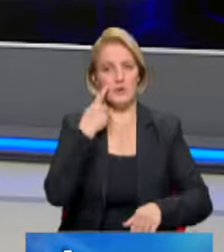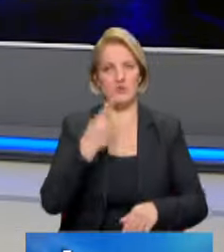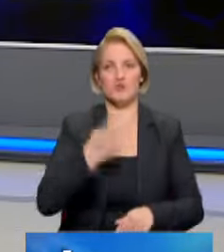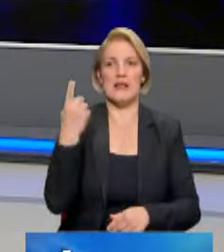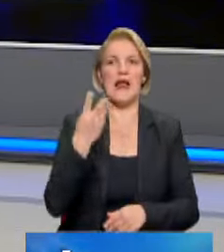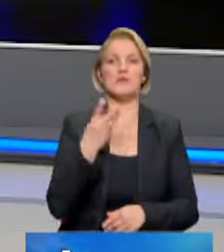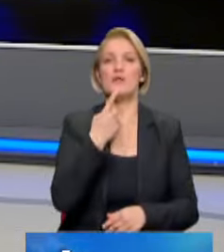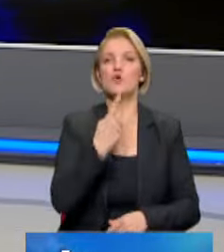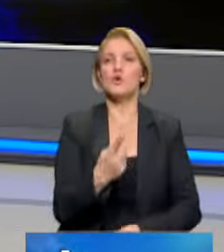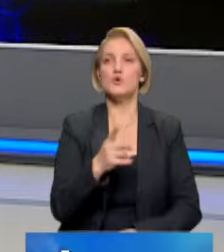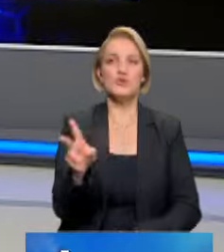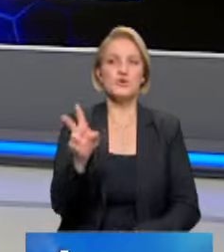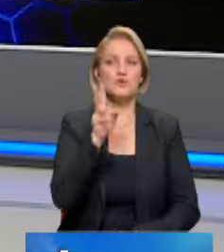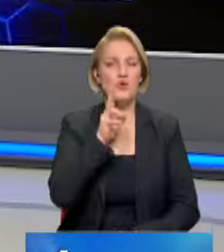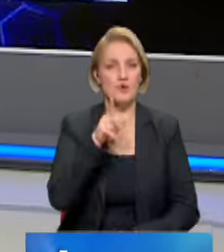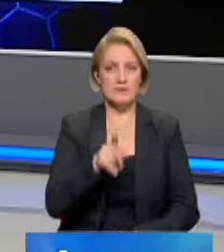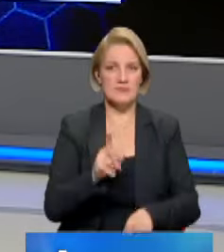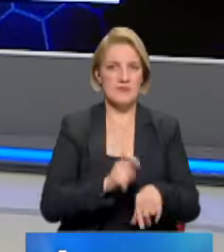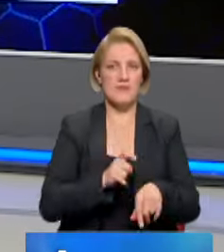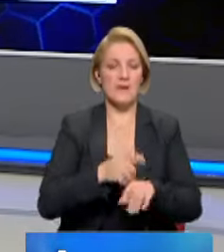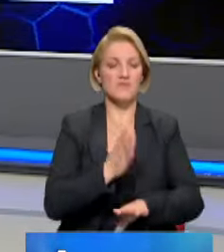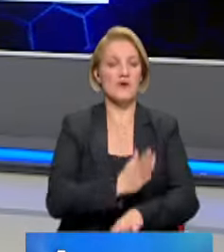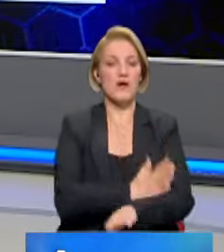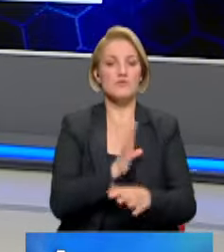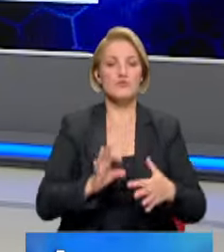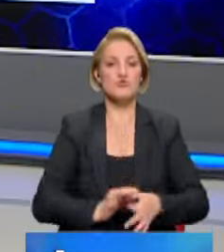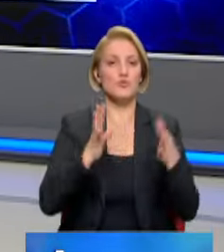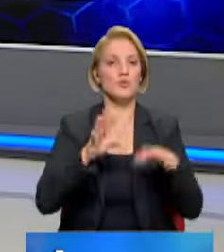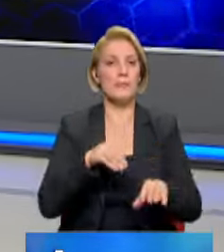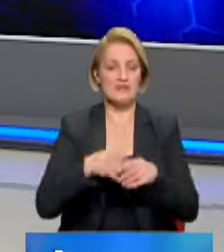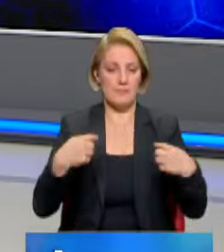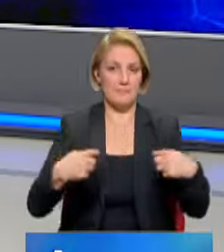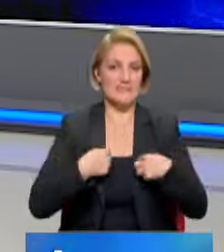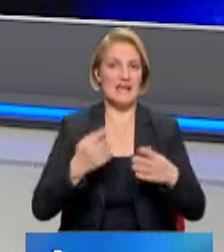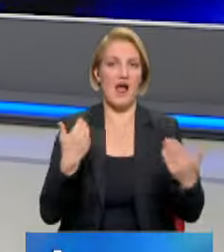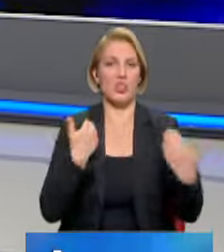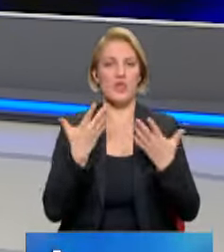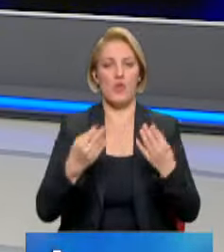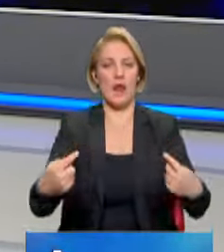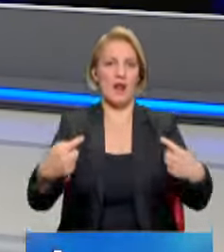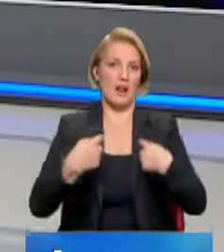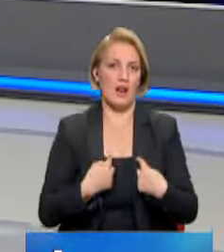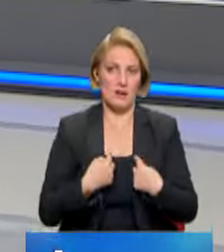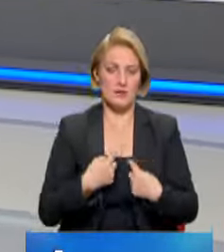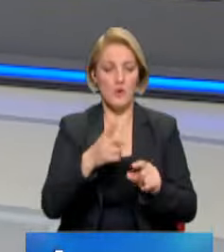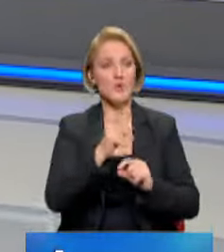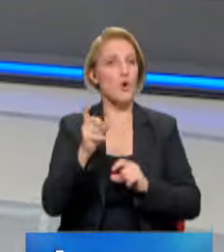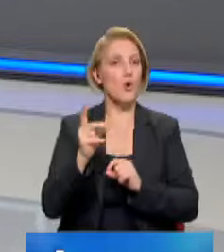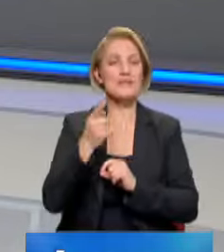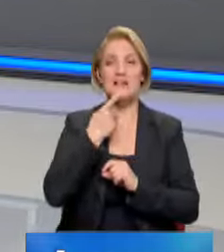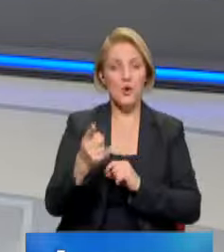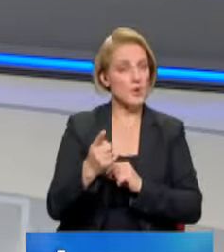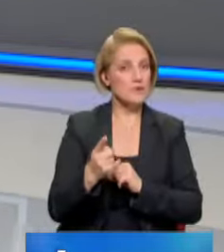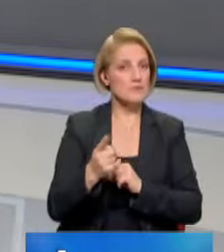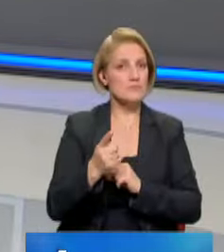Cumhurbaşkanı Erdoğan diyor ki son kertede vatandaşımız çözüm için bizi adres olarak görüyor. Özgür Özel de diyor ki geçim